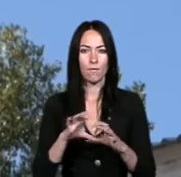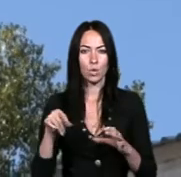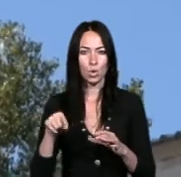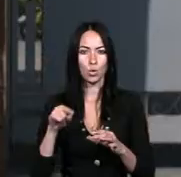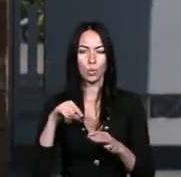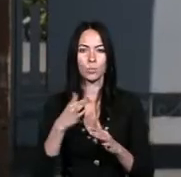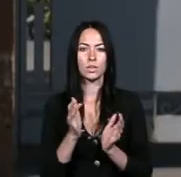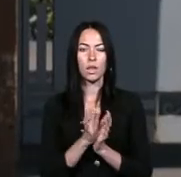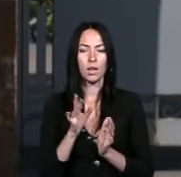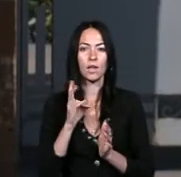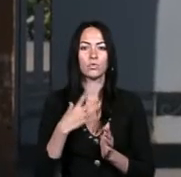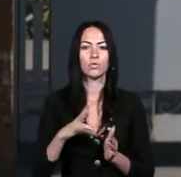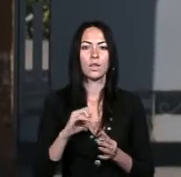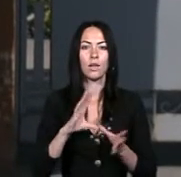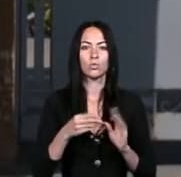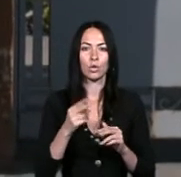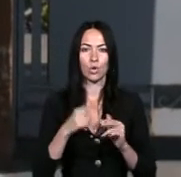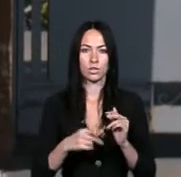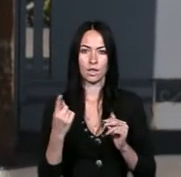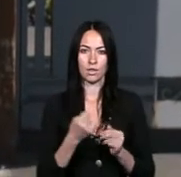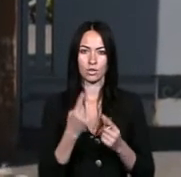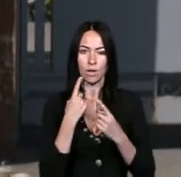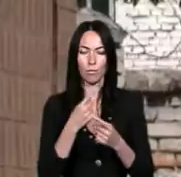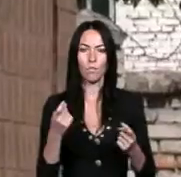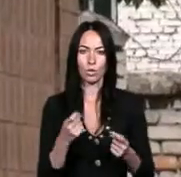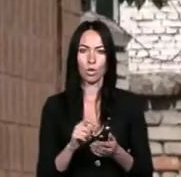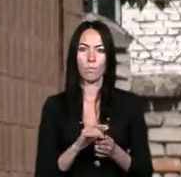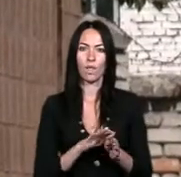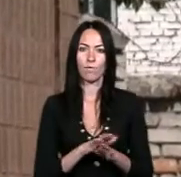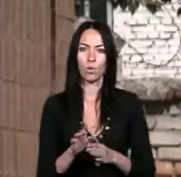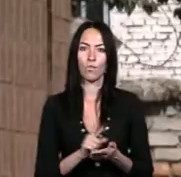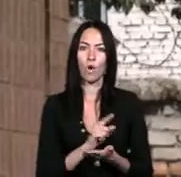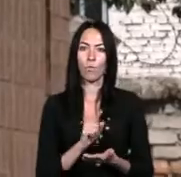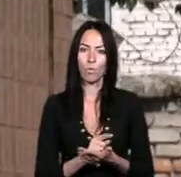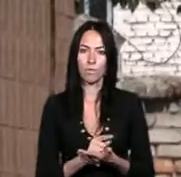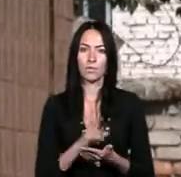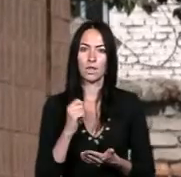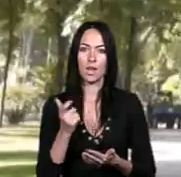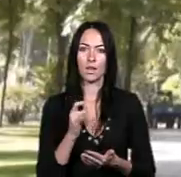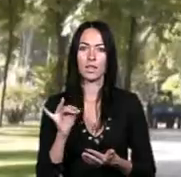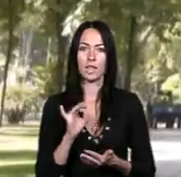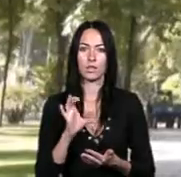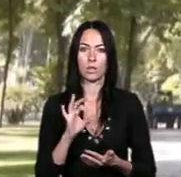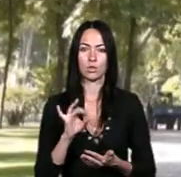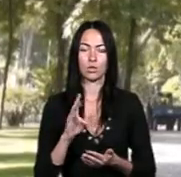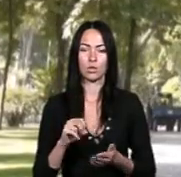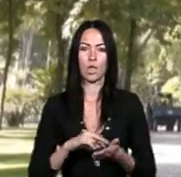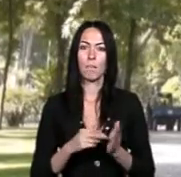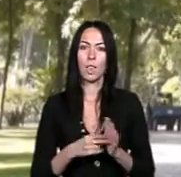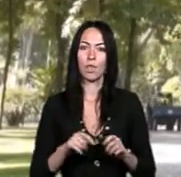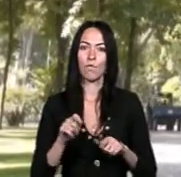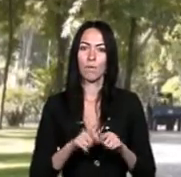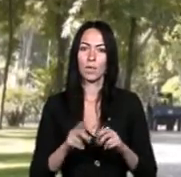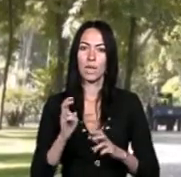кінця тижня, повідомила виконувачка обов'язків начальника Держекоінспекції на Харківщині Інеса Сосіна. Планово перевіряти